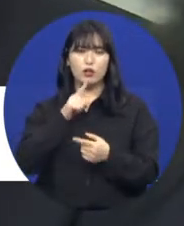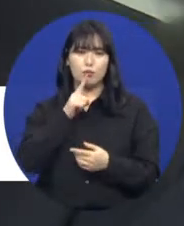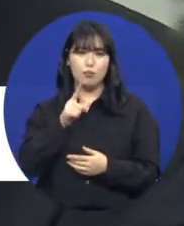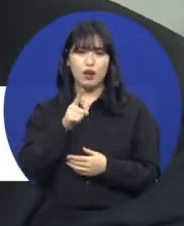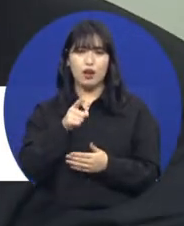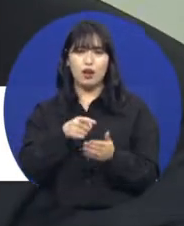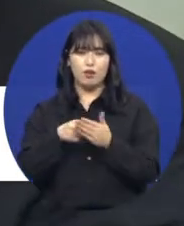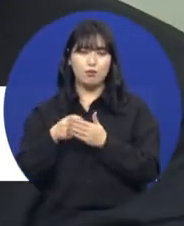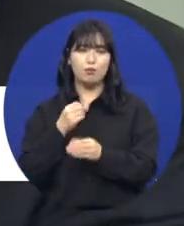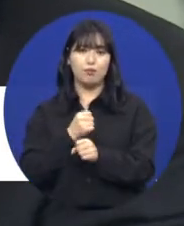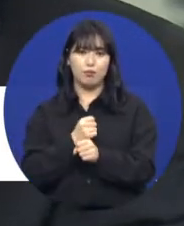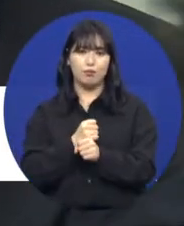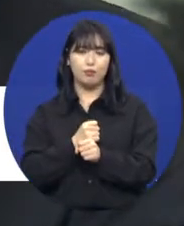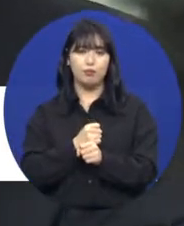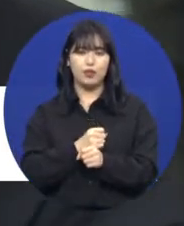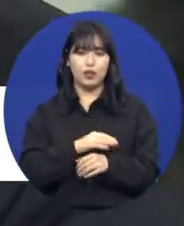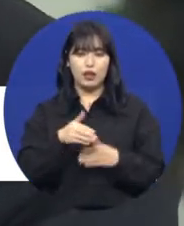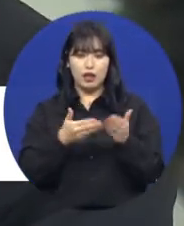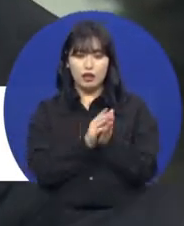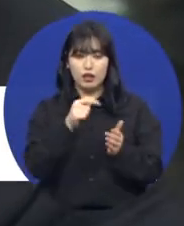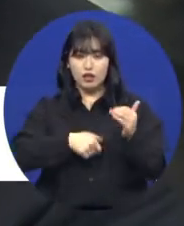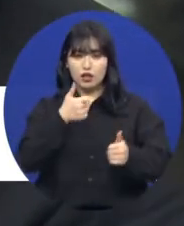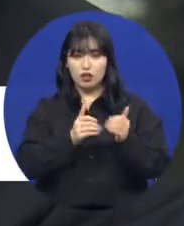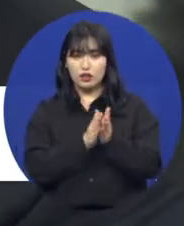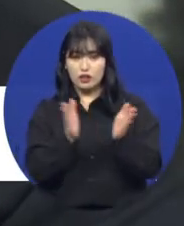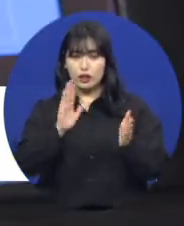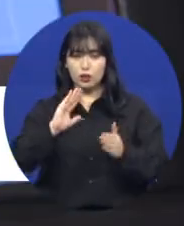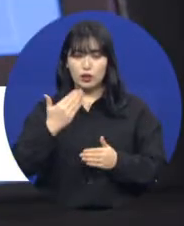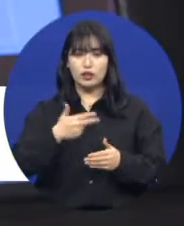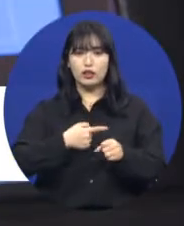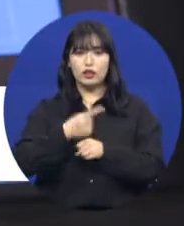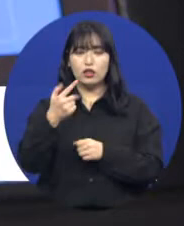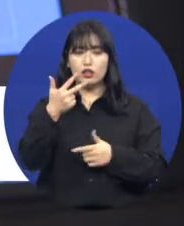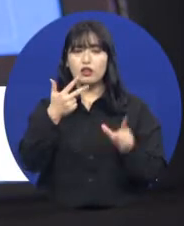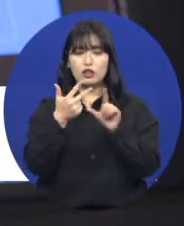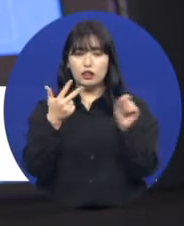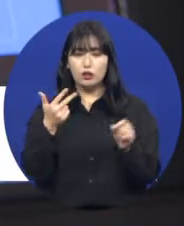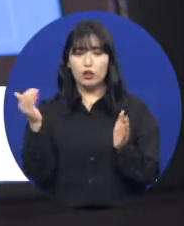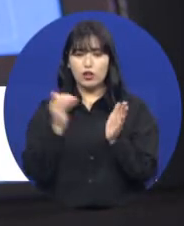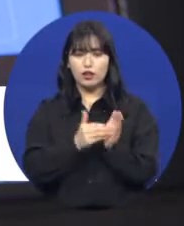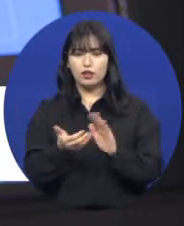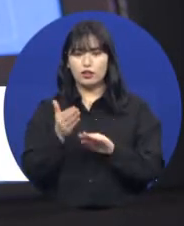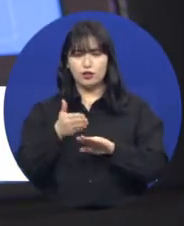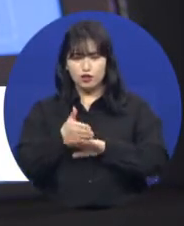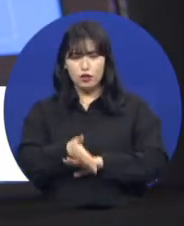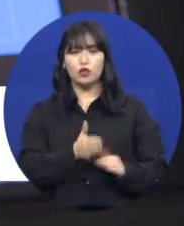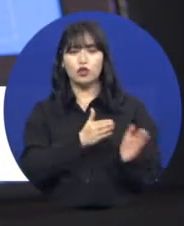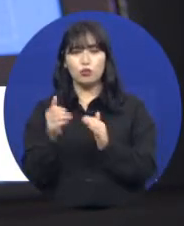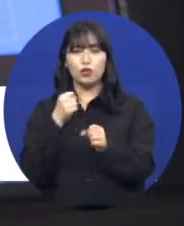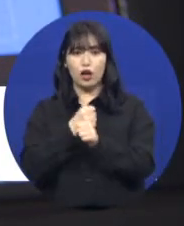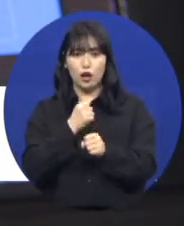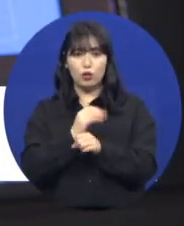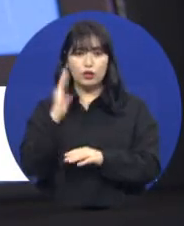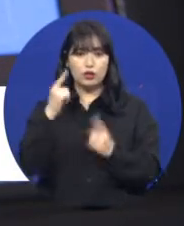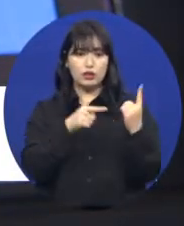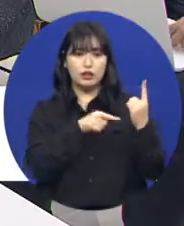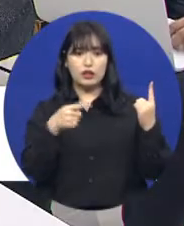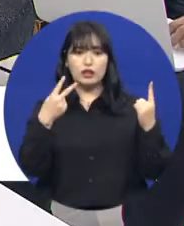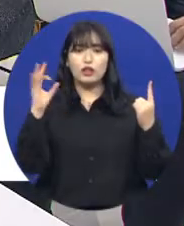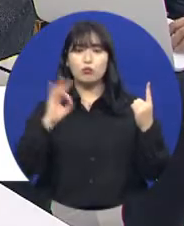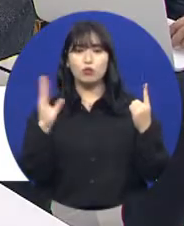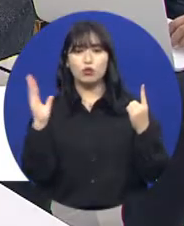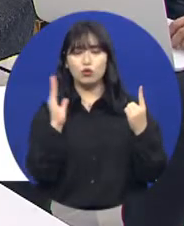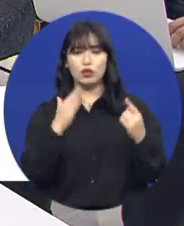아꼈습니다. 당내 경선 절차가 시작되는 내년 7월까지 차분히 준비하고 최근 1에서 2%에 머물고